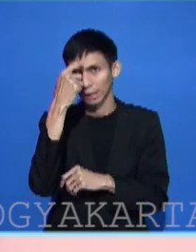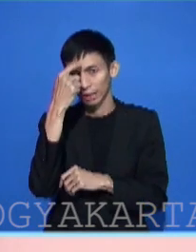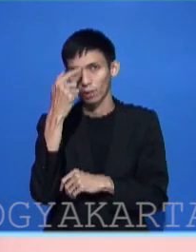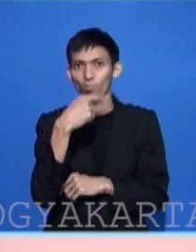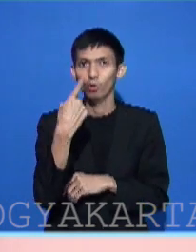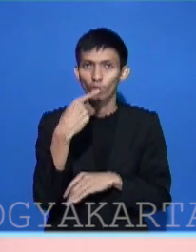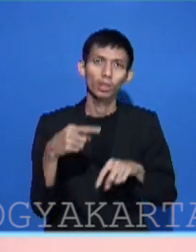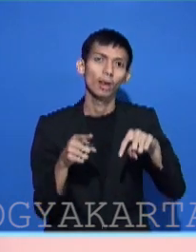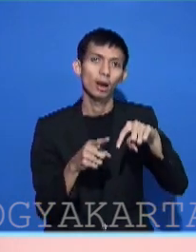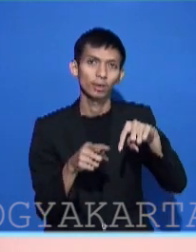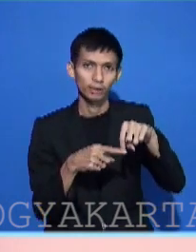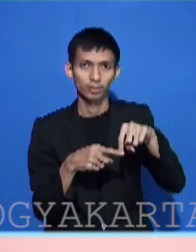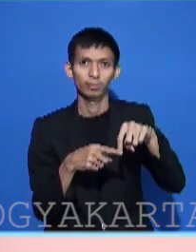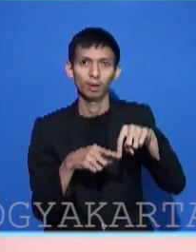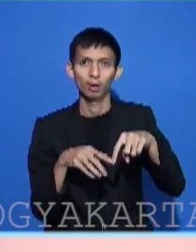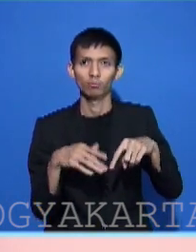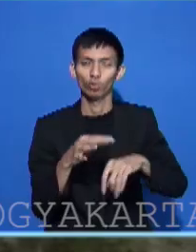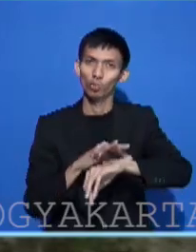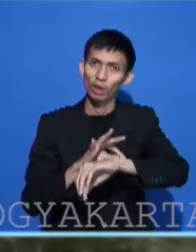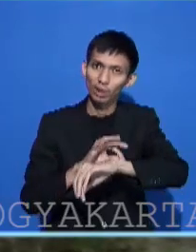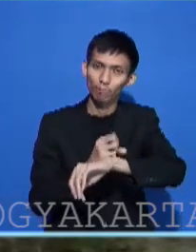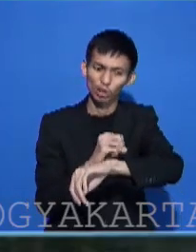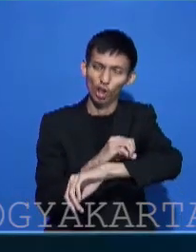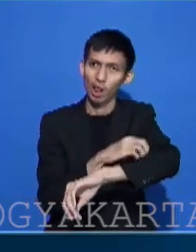disease atau penyakit kulit berbenjol.